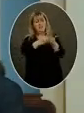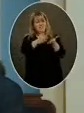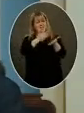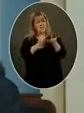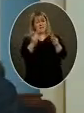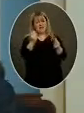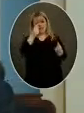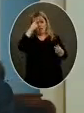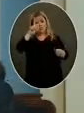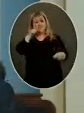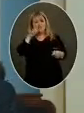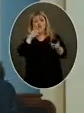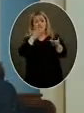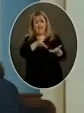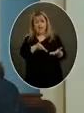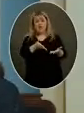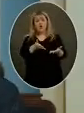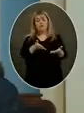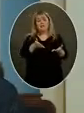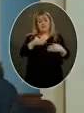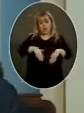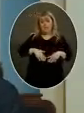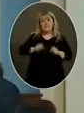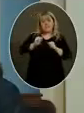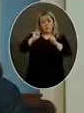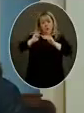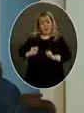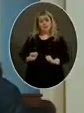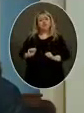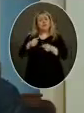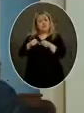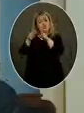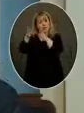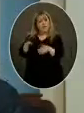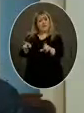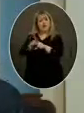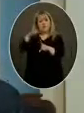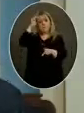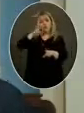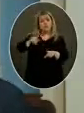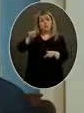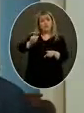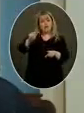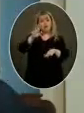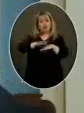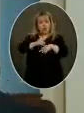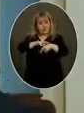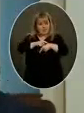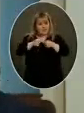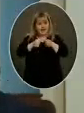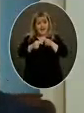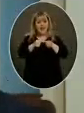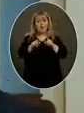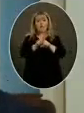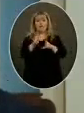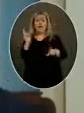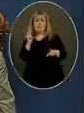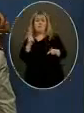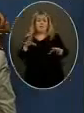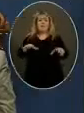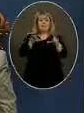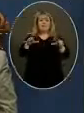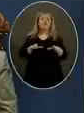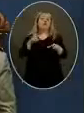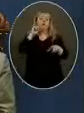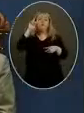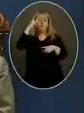logiciels-là. Alors, est-ce que la ministre peut rassurer les citoyens comme M. Trudel quant au délai, quant à la répidité d'exécution du projet de loi 133 dans les